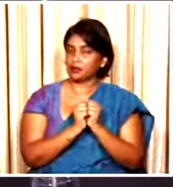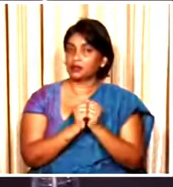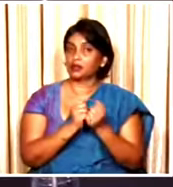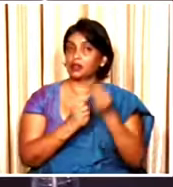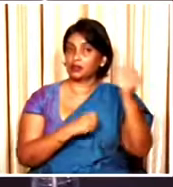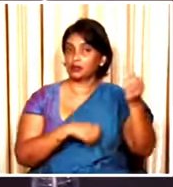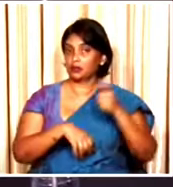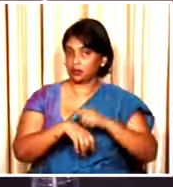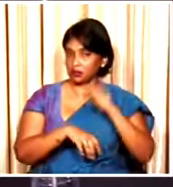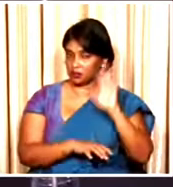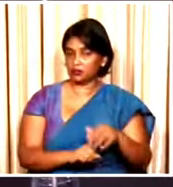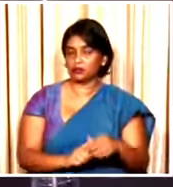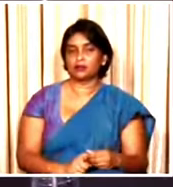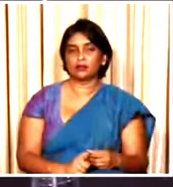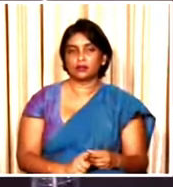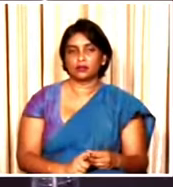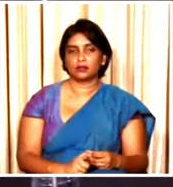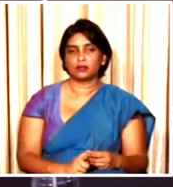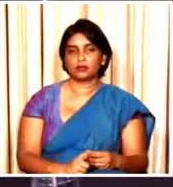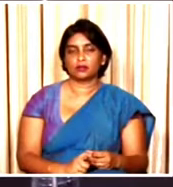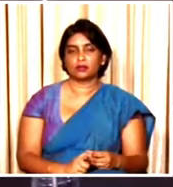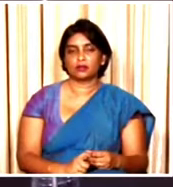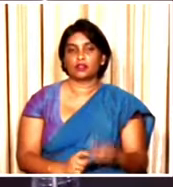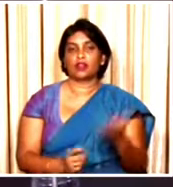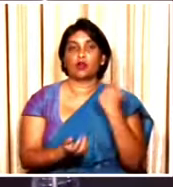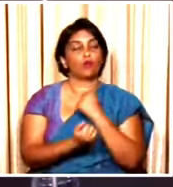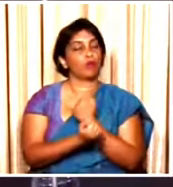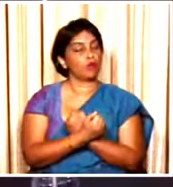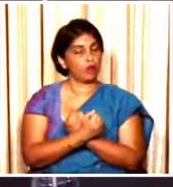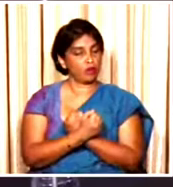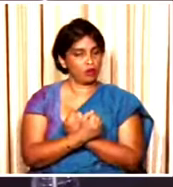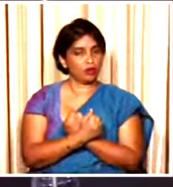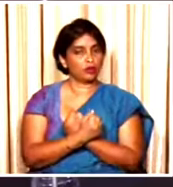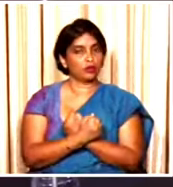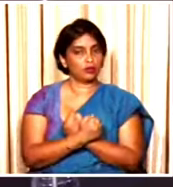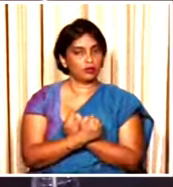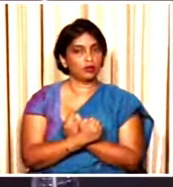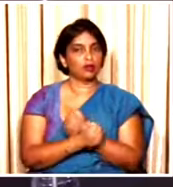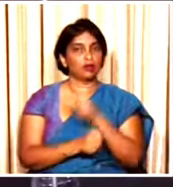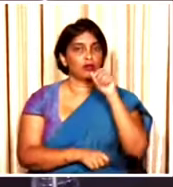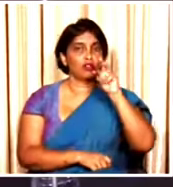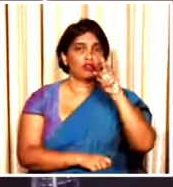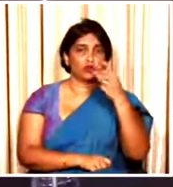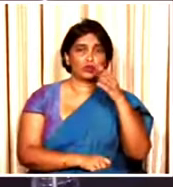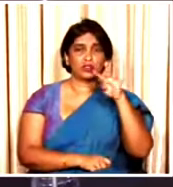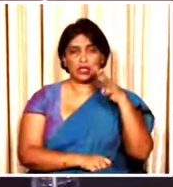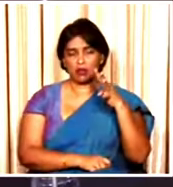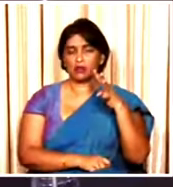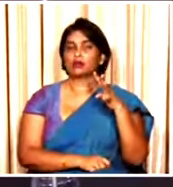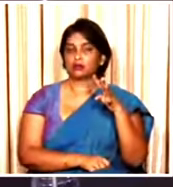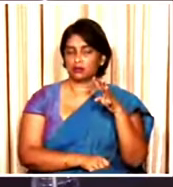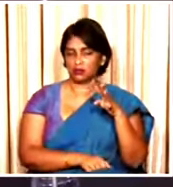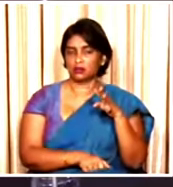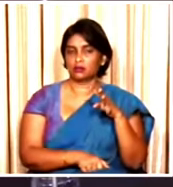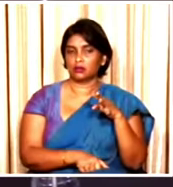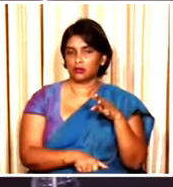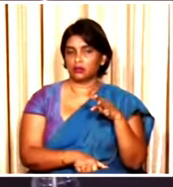දුන්න අවස්ථාවේ එදා පොලිසියේ 3-400ක්